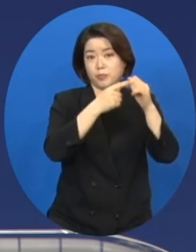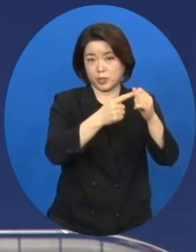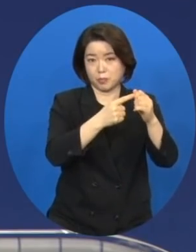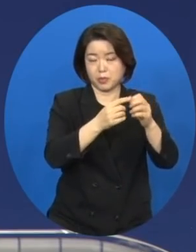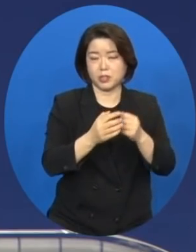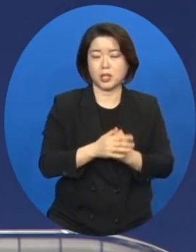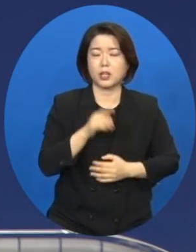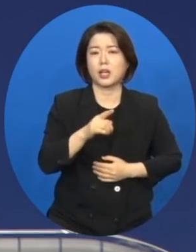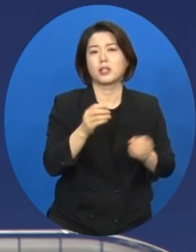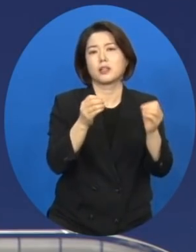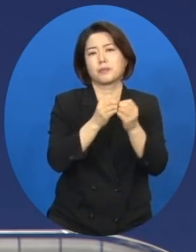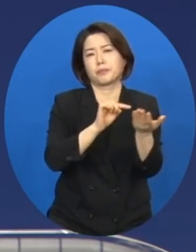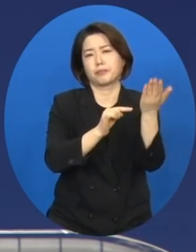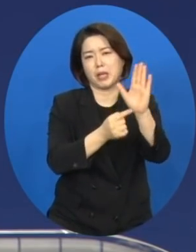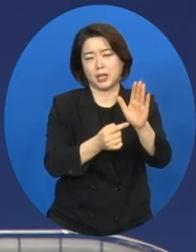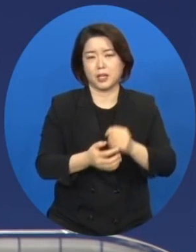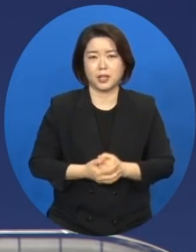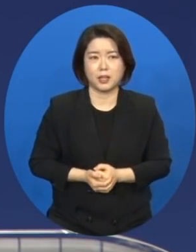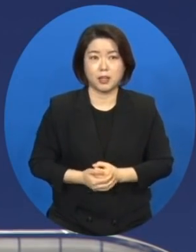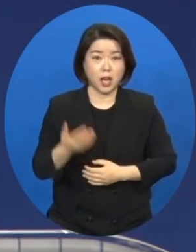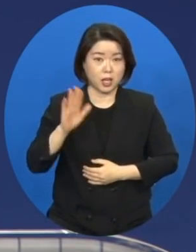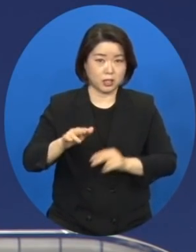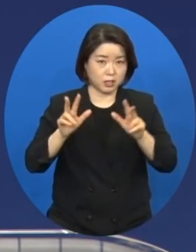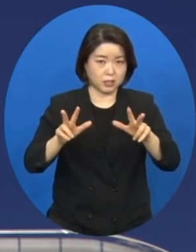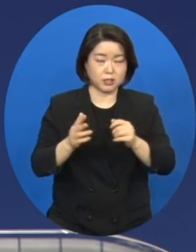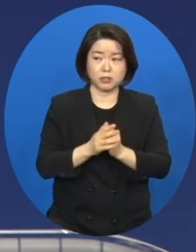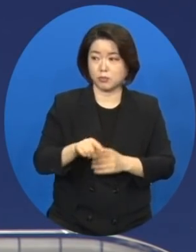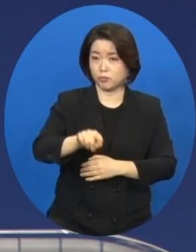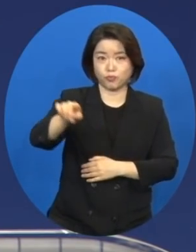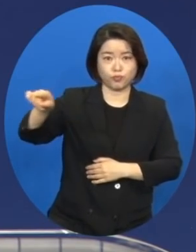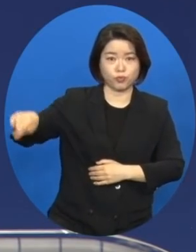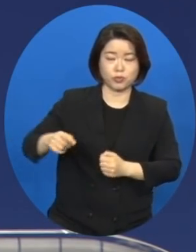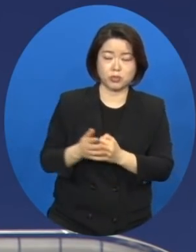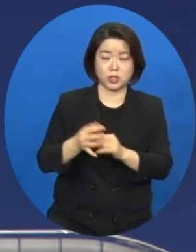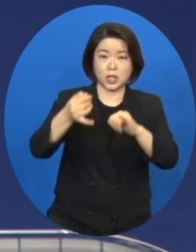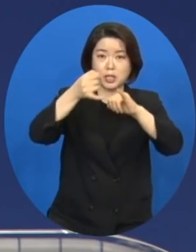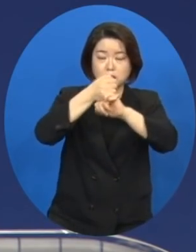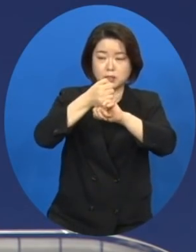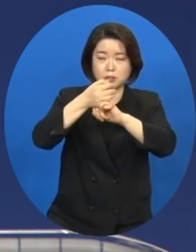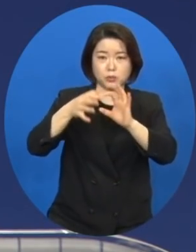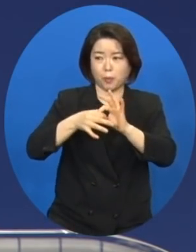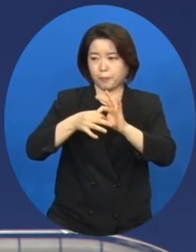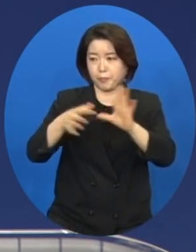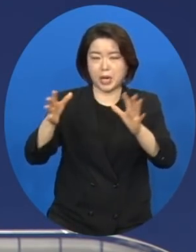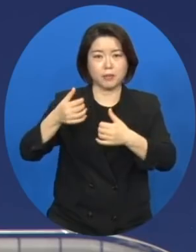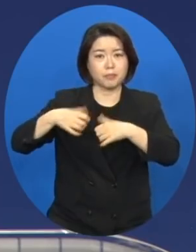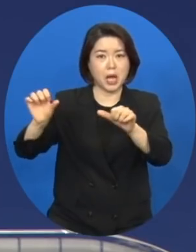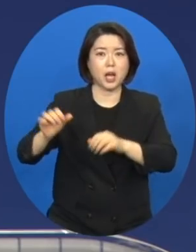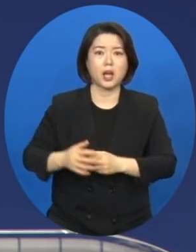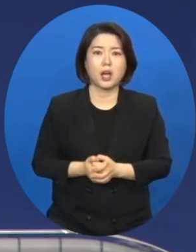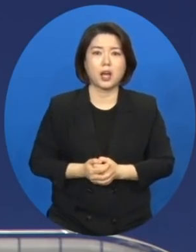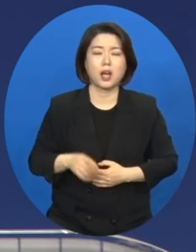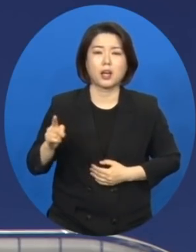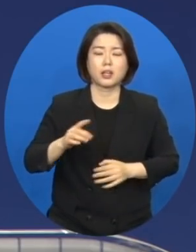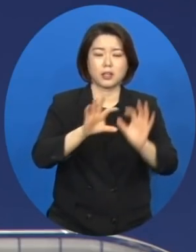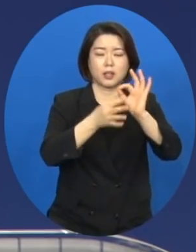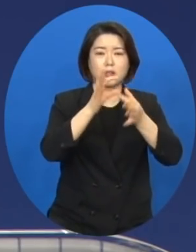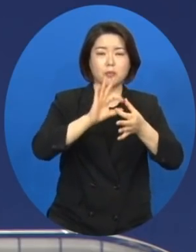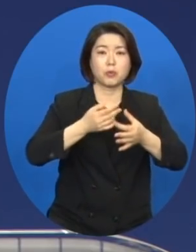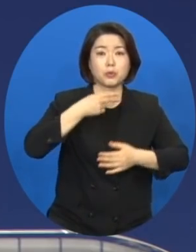이 메시지입니다. 그런데 지금 그들이 그 언약을 깬 겁니다. 이게 포도주가